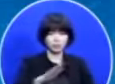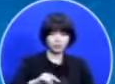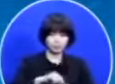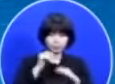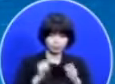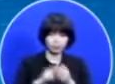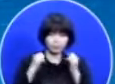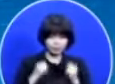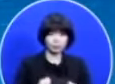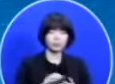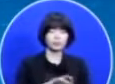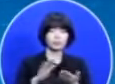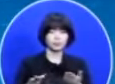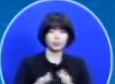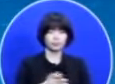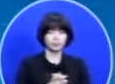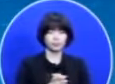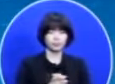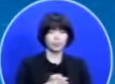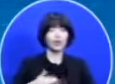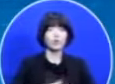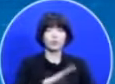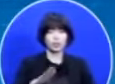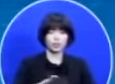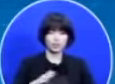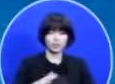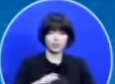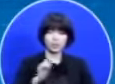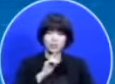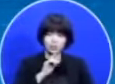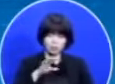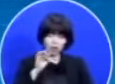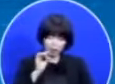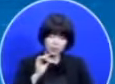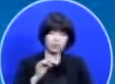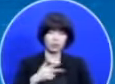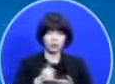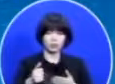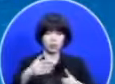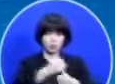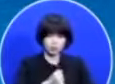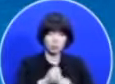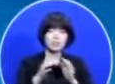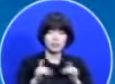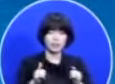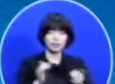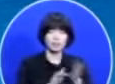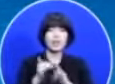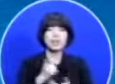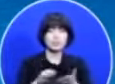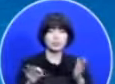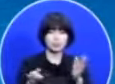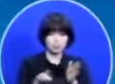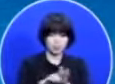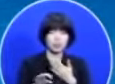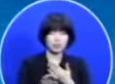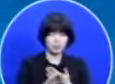계십니다 우리는 꼼짝없이 주님께 붙잡힌 사람입니다 예수를 믿으면